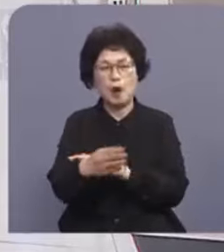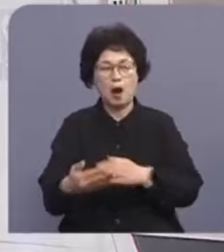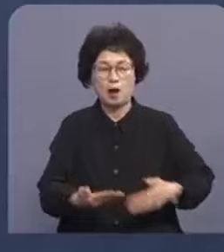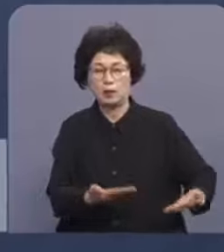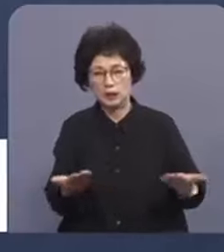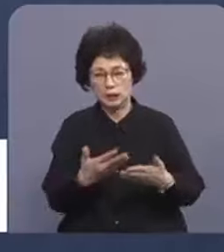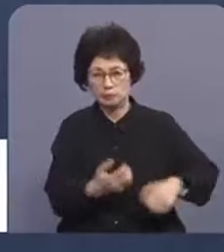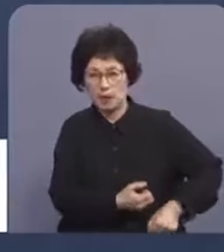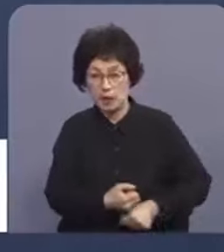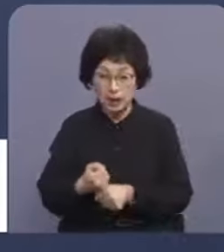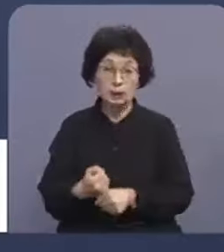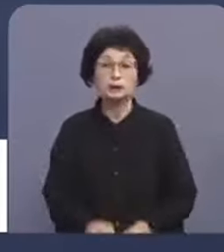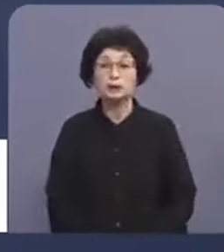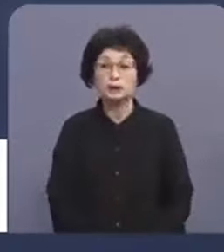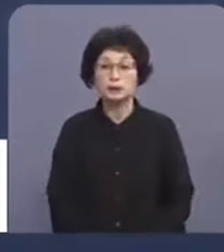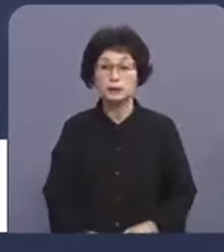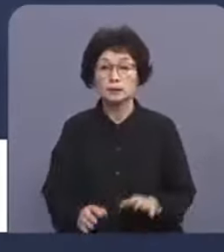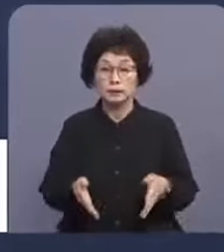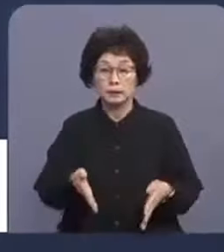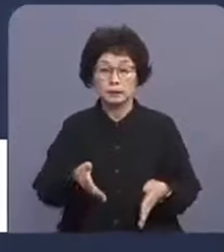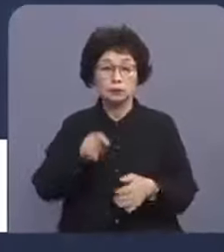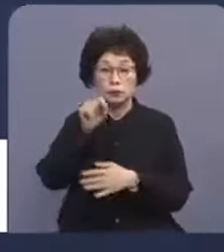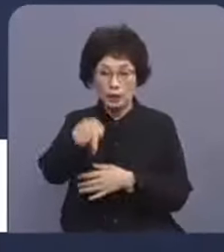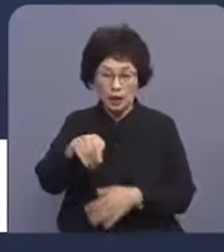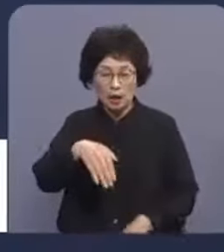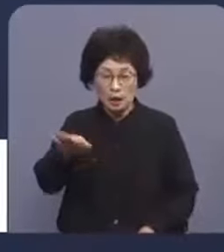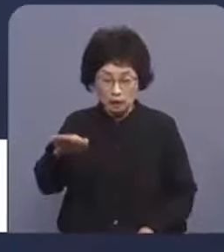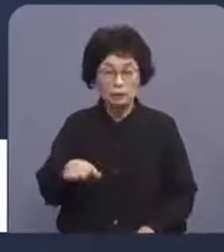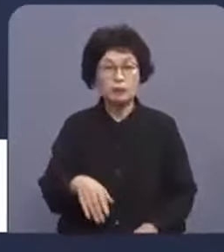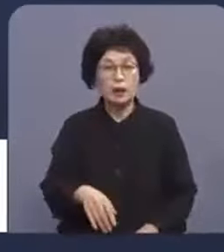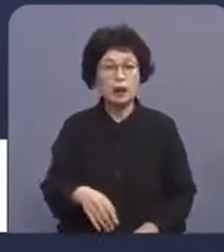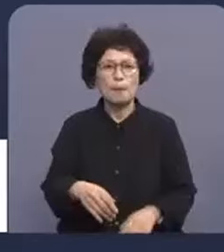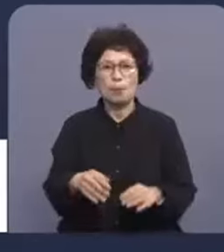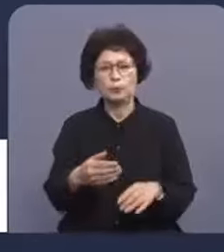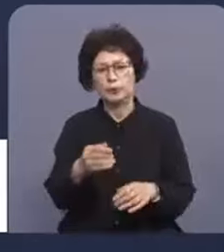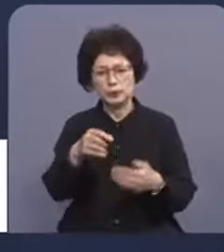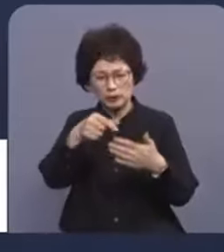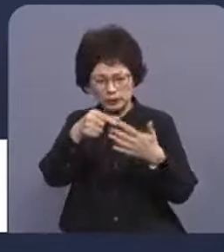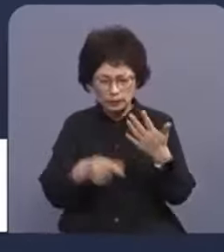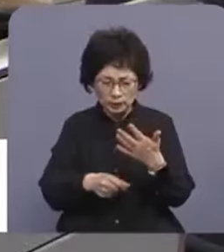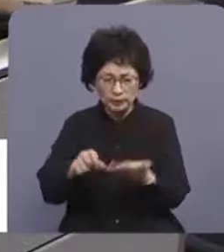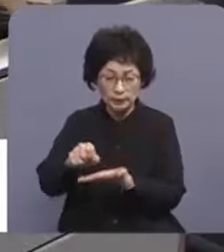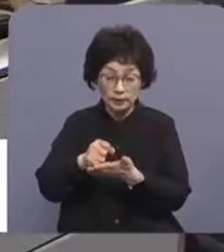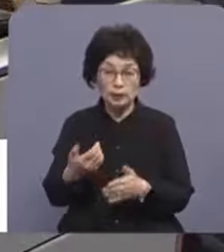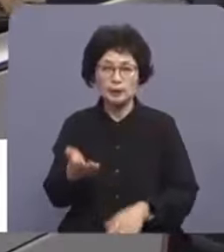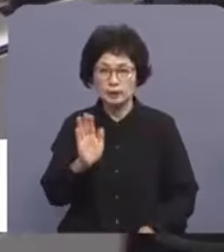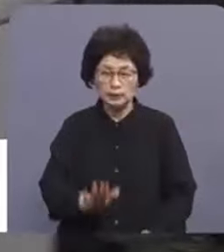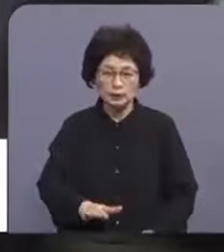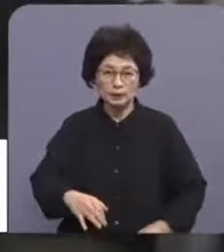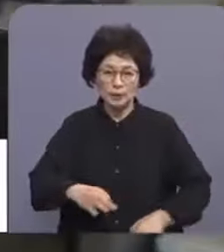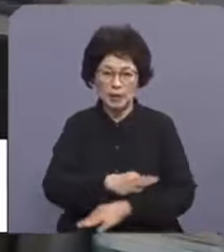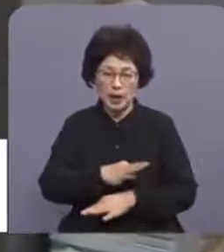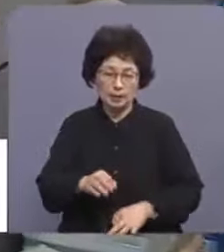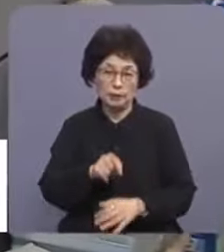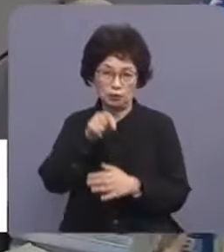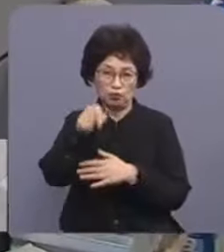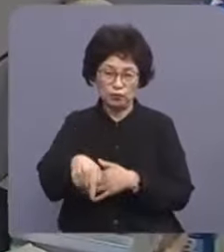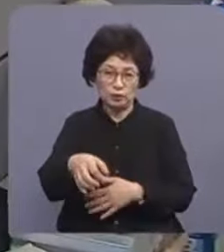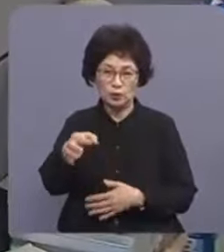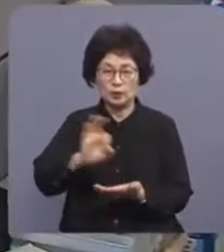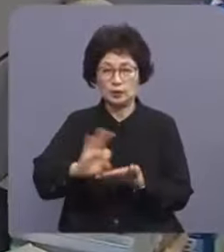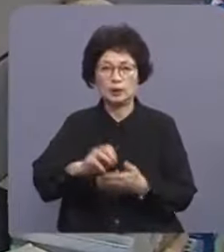지적됐습니다 출장 관리에 투명성을 높인다며 복무 관리 시스템까지 도입했지만 부정하게 수령한 출장비가 약